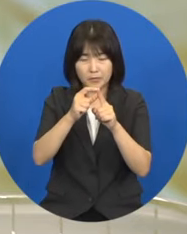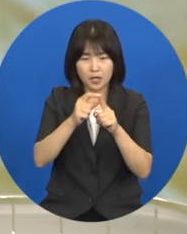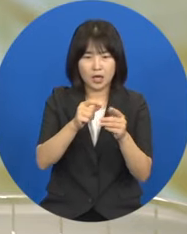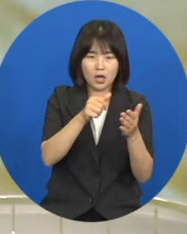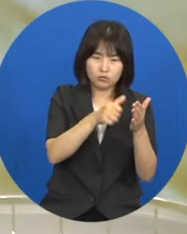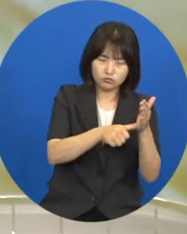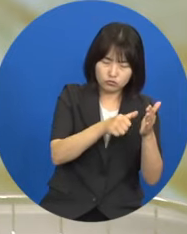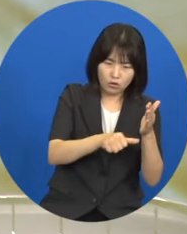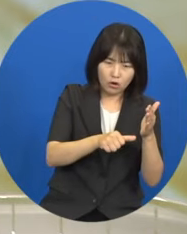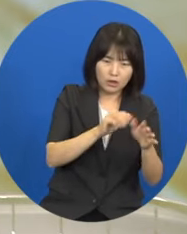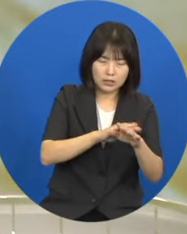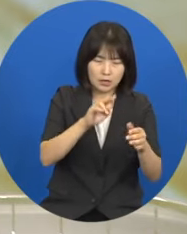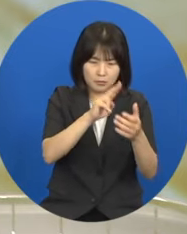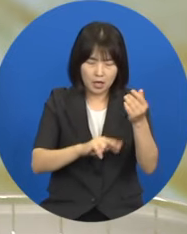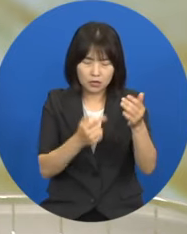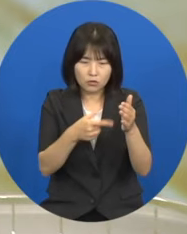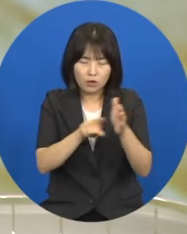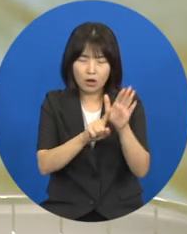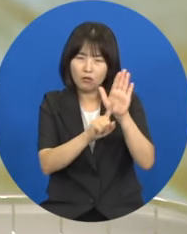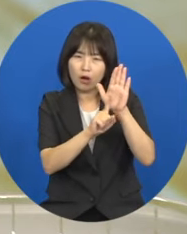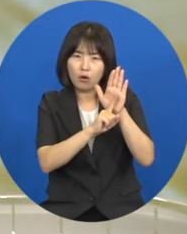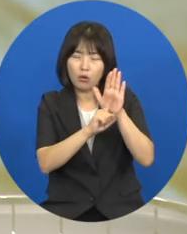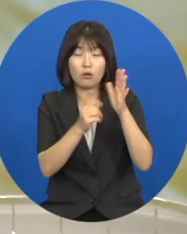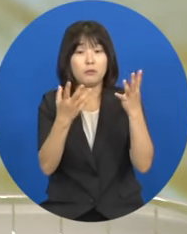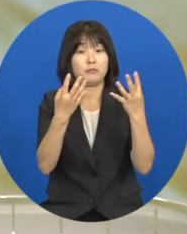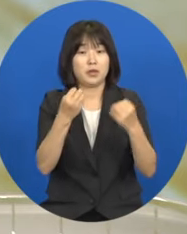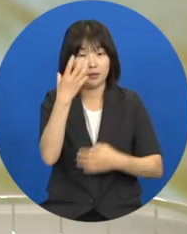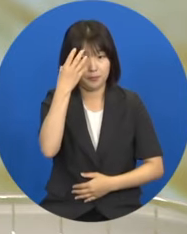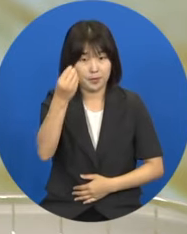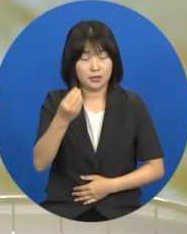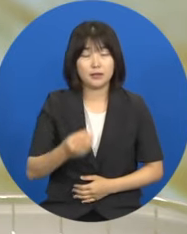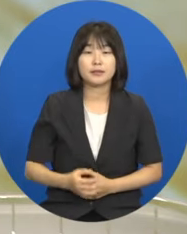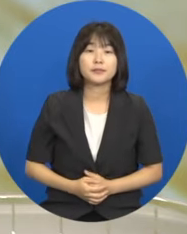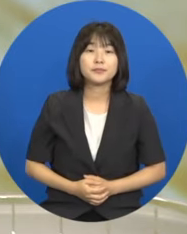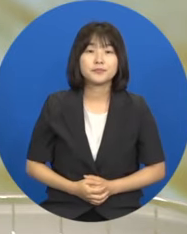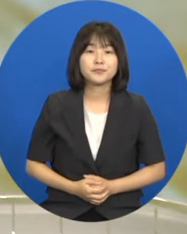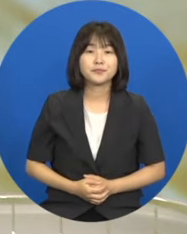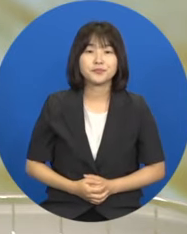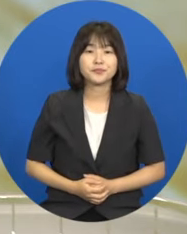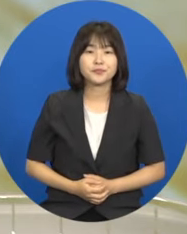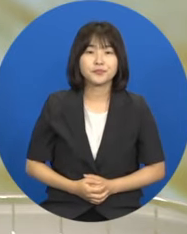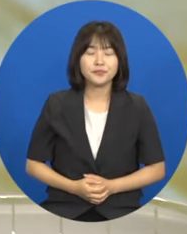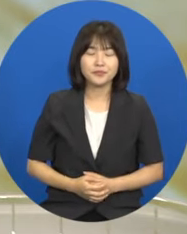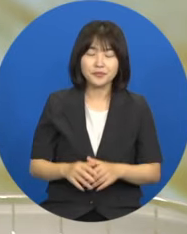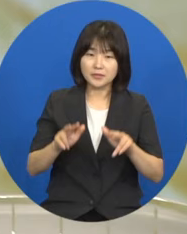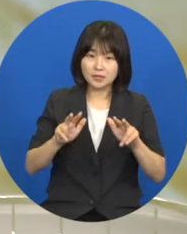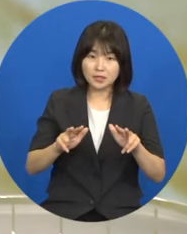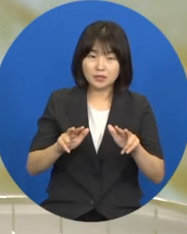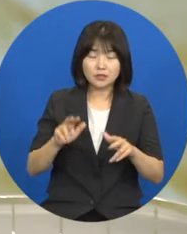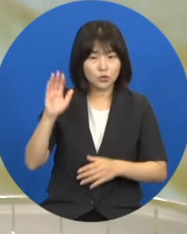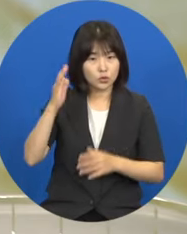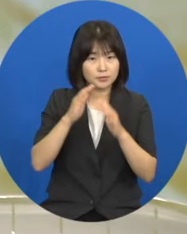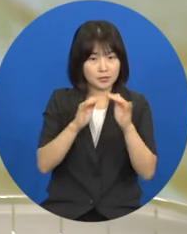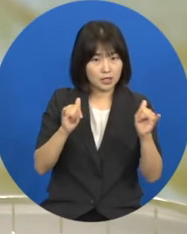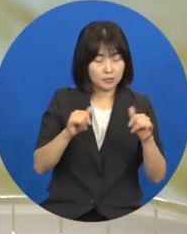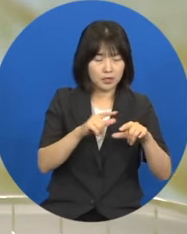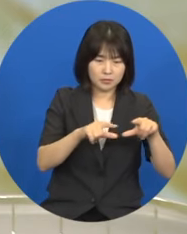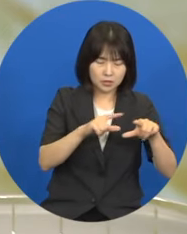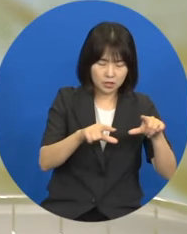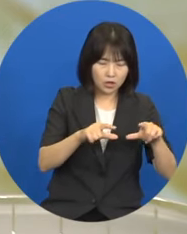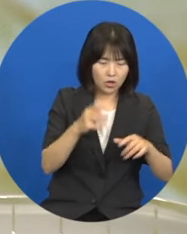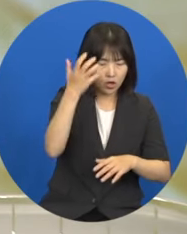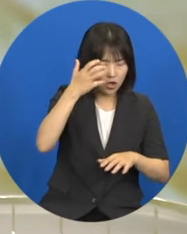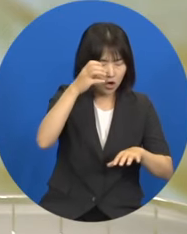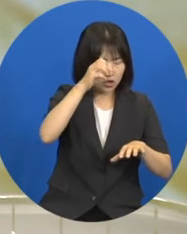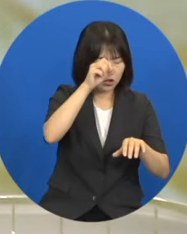영성을 연결해서 광고하는 광고들도 참으로 많이 볼 수 있습니다. 그렇다면 현대인들은 일반적으로 영성에